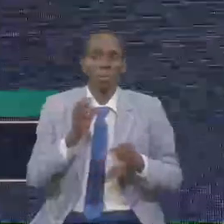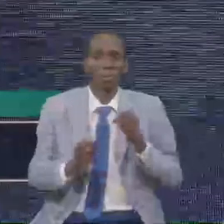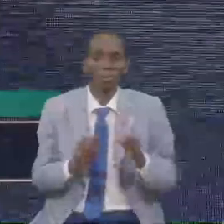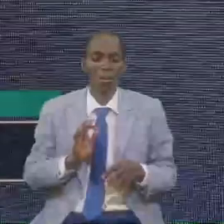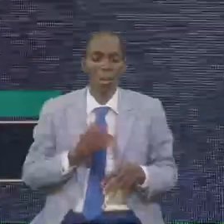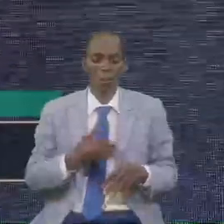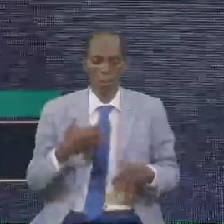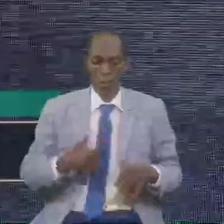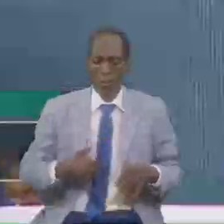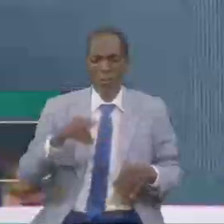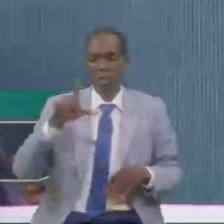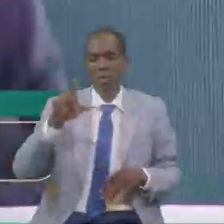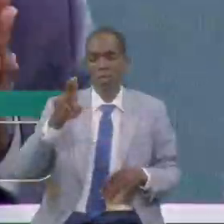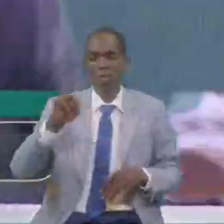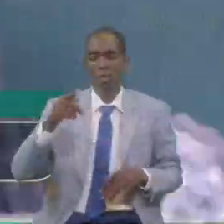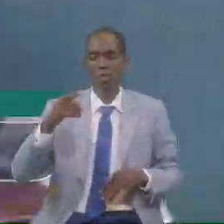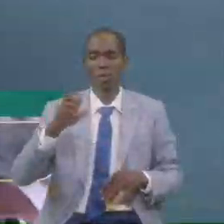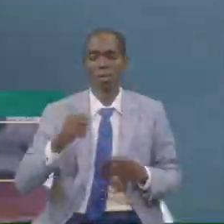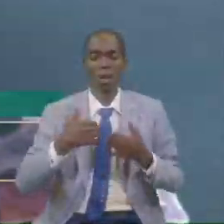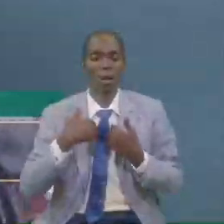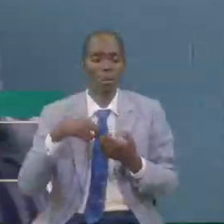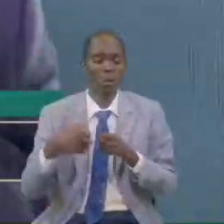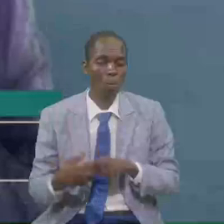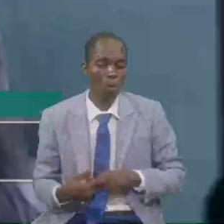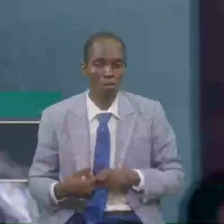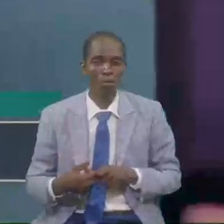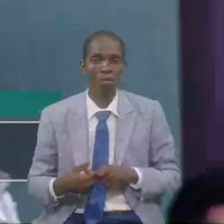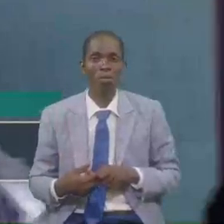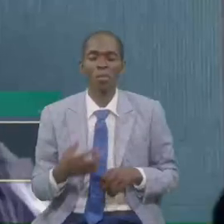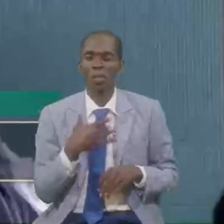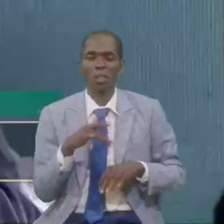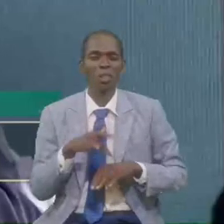Si nos poumons ont des problèmes, on n'arrive plus à bien respirer.